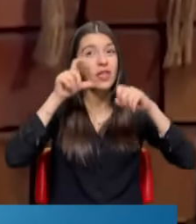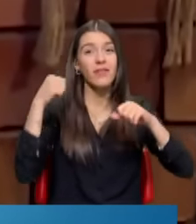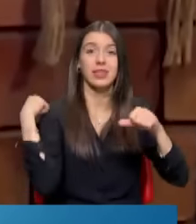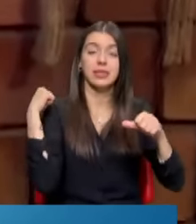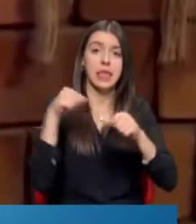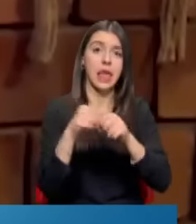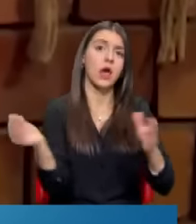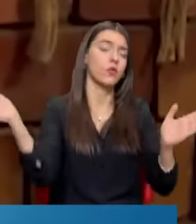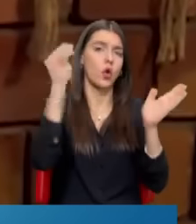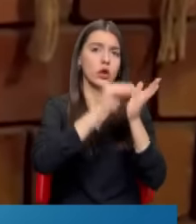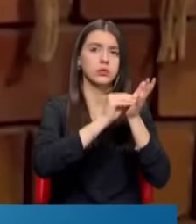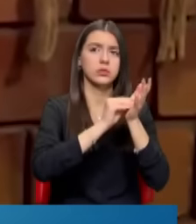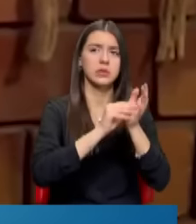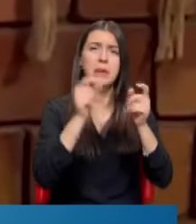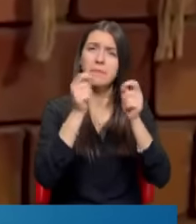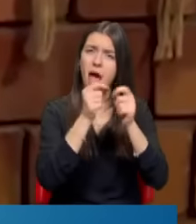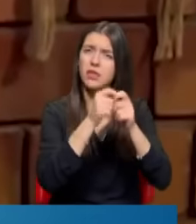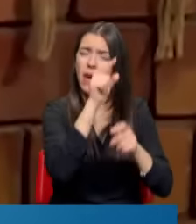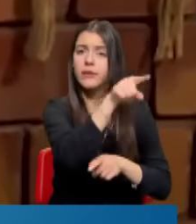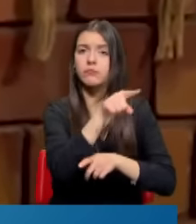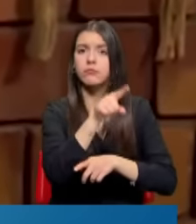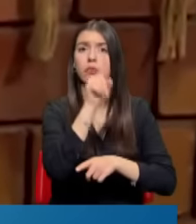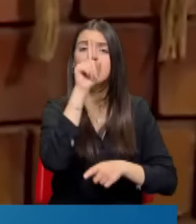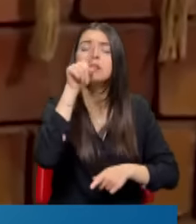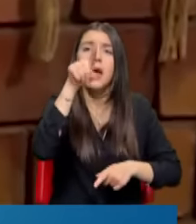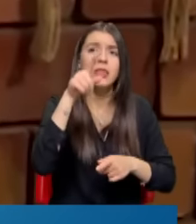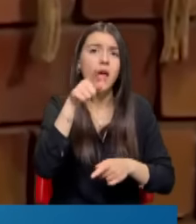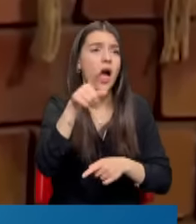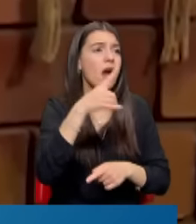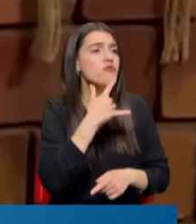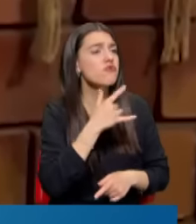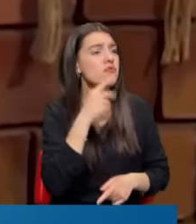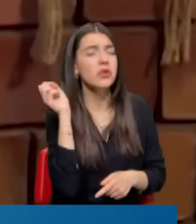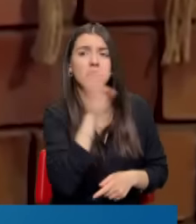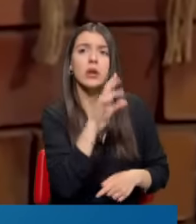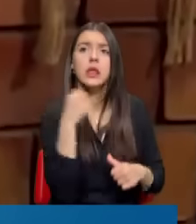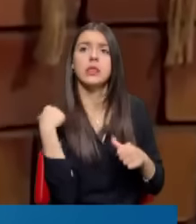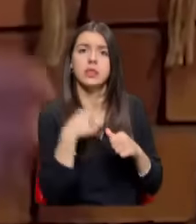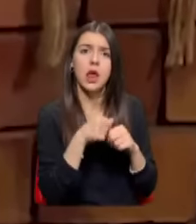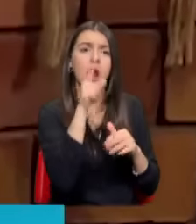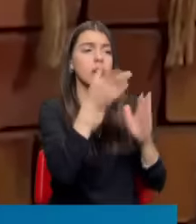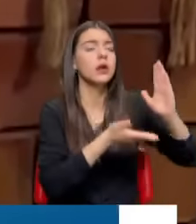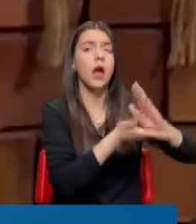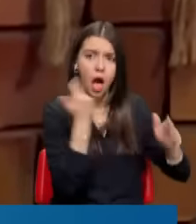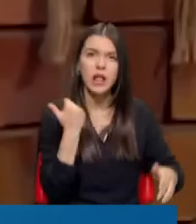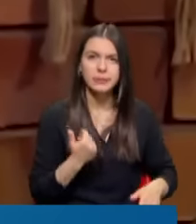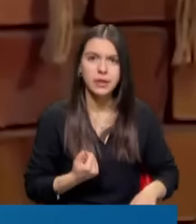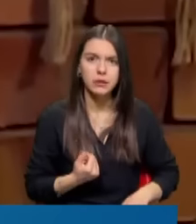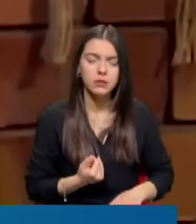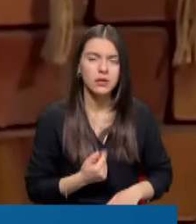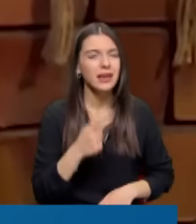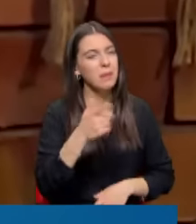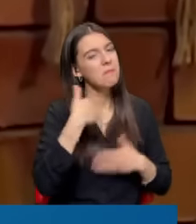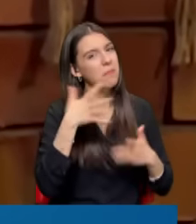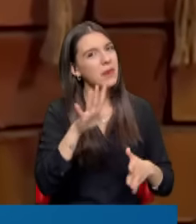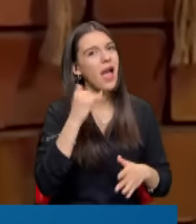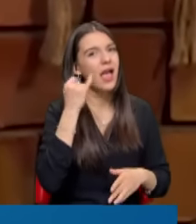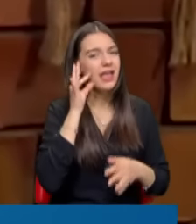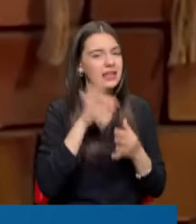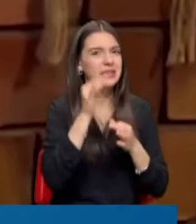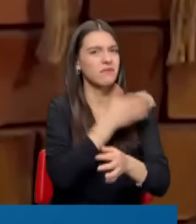yeniden koyuyorum. Bahadır Bey, Ispartalılara hakaret silip yeniden koyunca ortadan kalktı mı? Yahu bırakın milletle